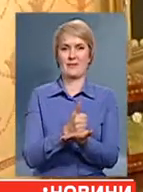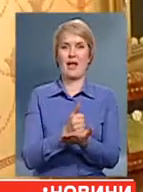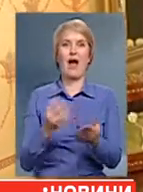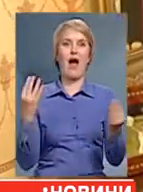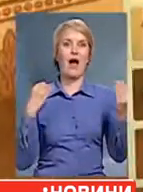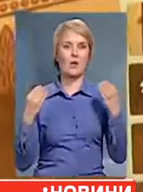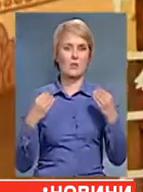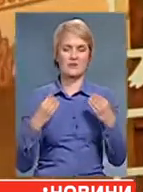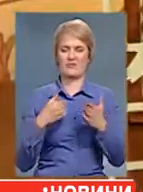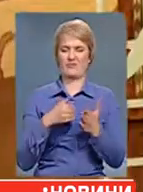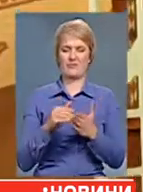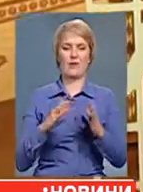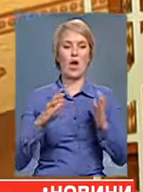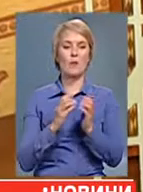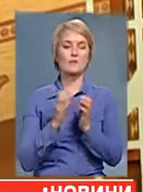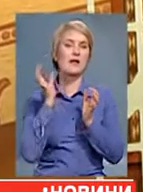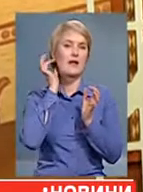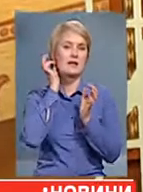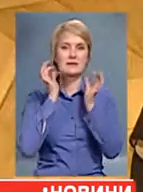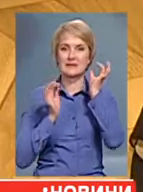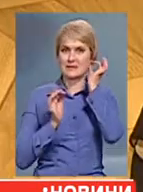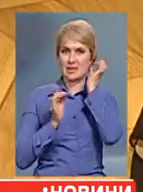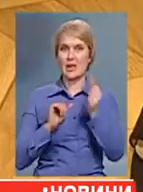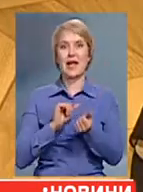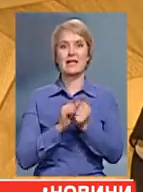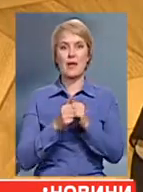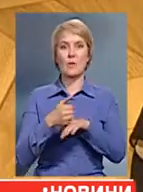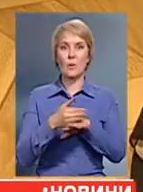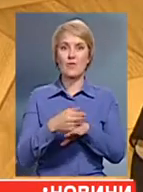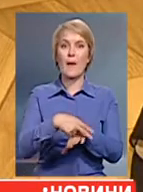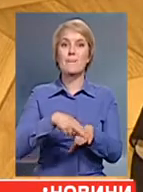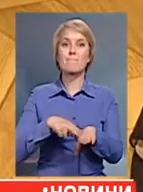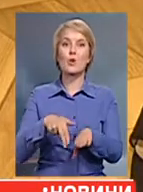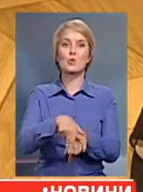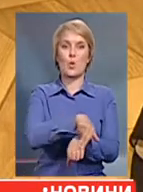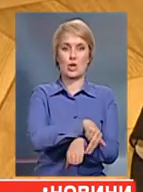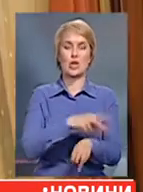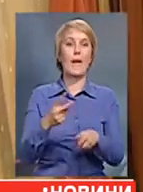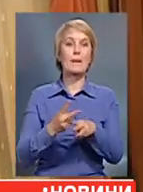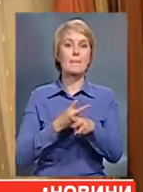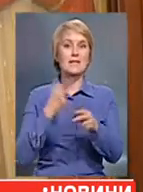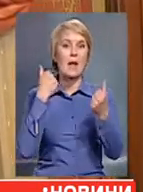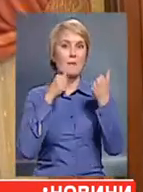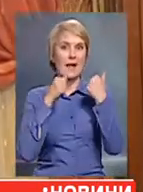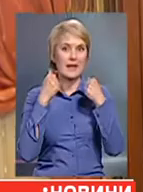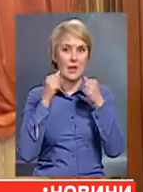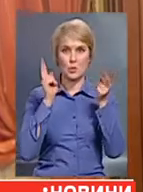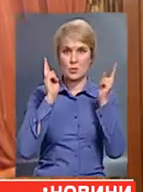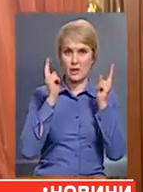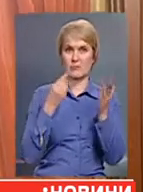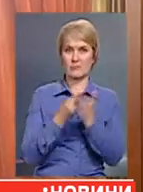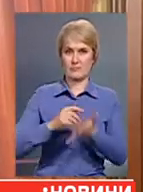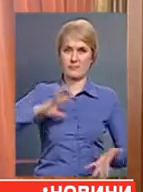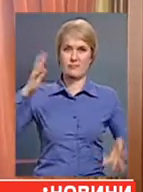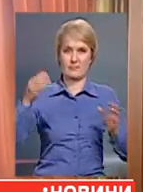аксесуарів вирішили відмовитися, обмежившись сережками. А замість туфель вибрали босоніжки. Дівчина каже, без макіяжу і зачіски образ на випускний